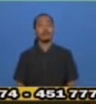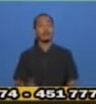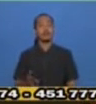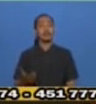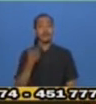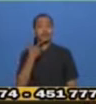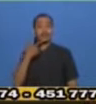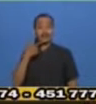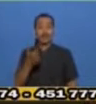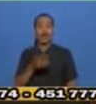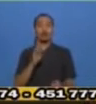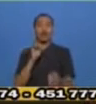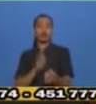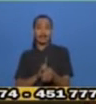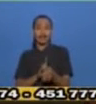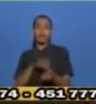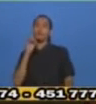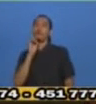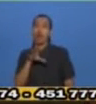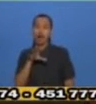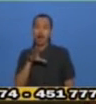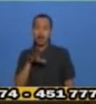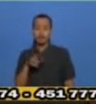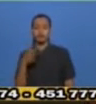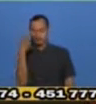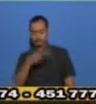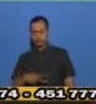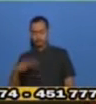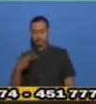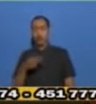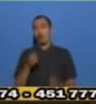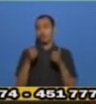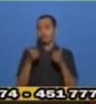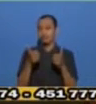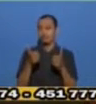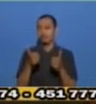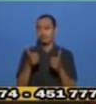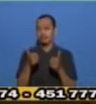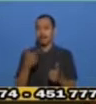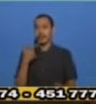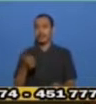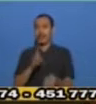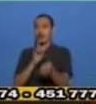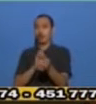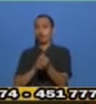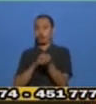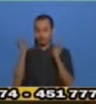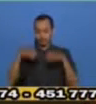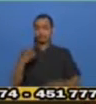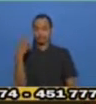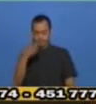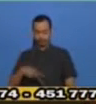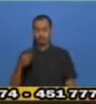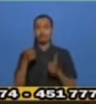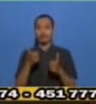memang dia saat itu layak untuk mendapatkan imunisasi. Jadi yang pertama tentu saja kesehatannya. Yang